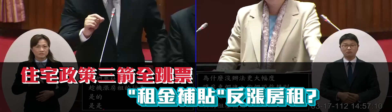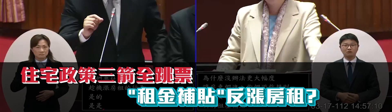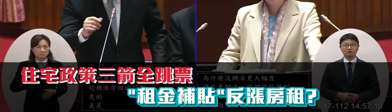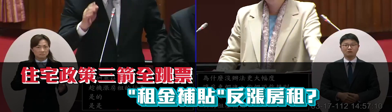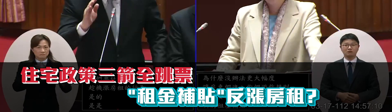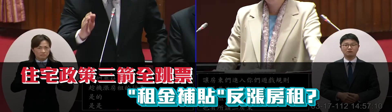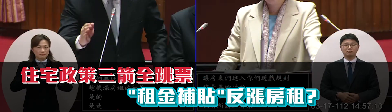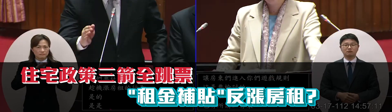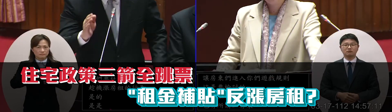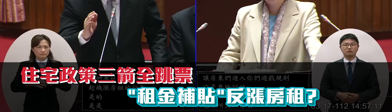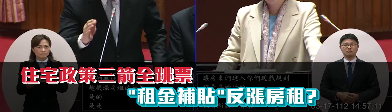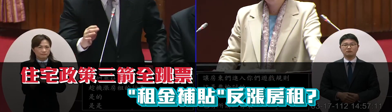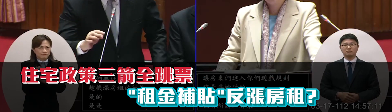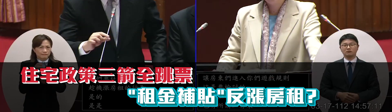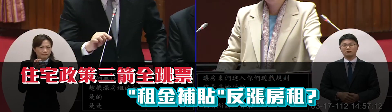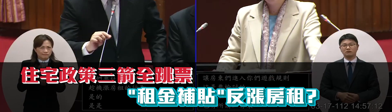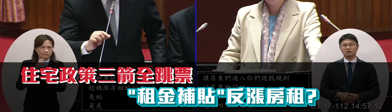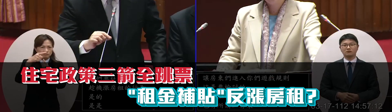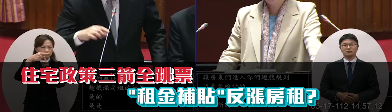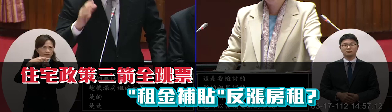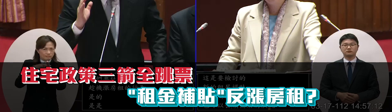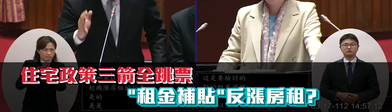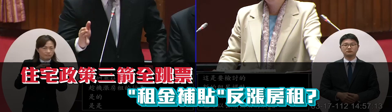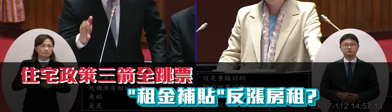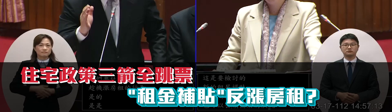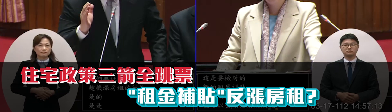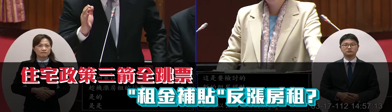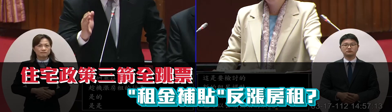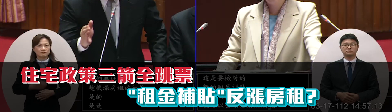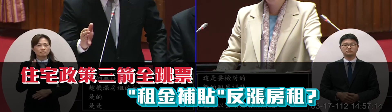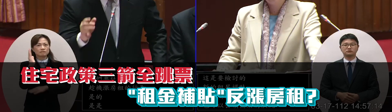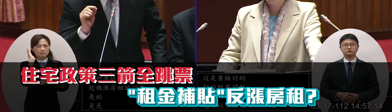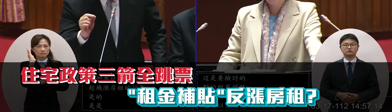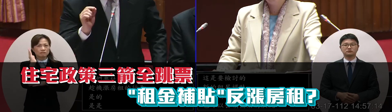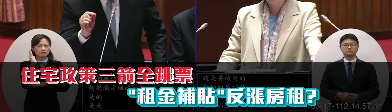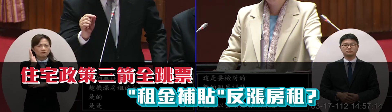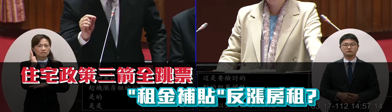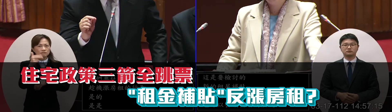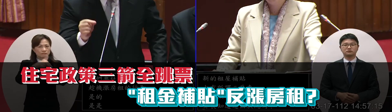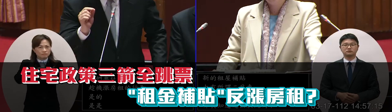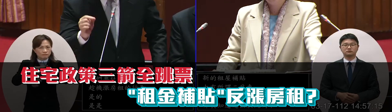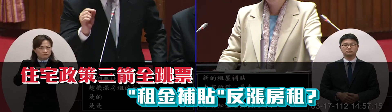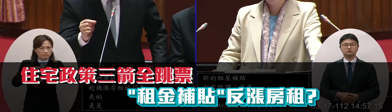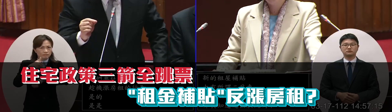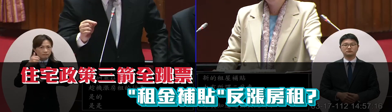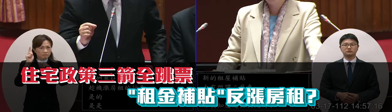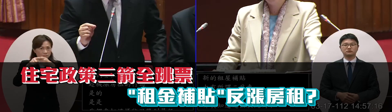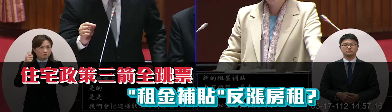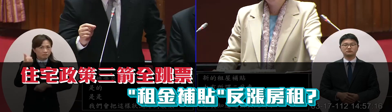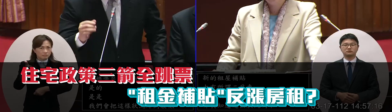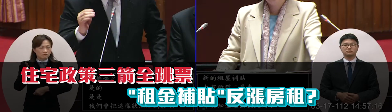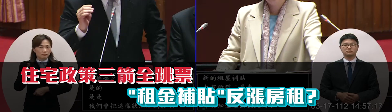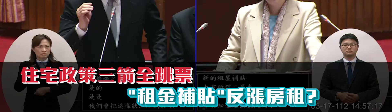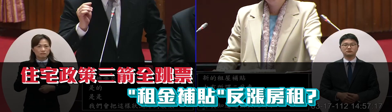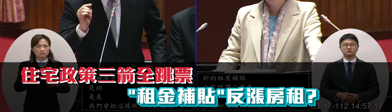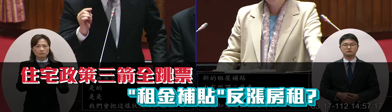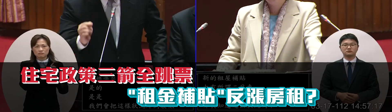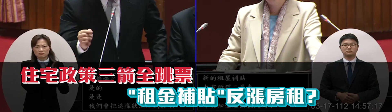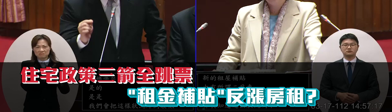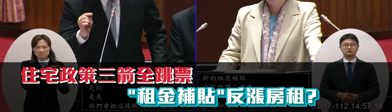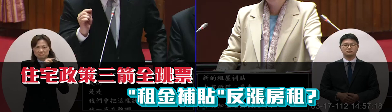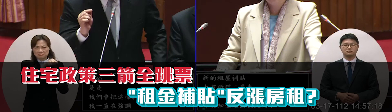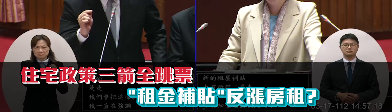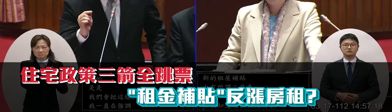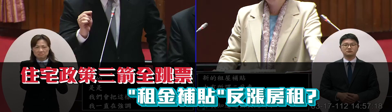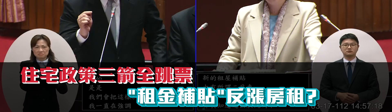状况降到最低，然后我一直在强调政府的美意不容许有人钻漏洞。我想这